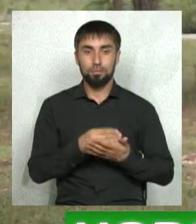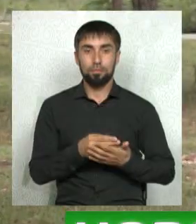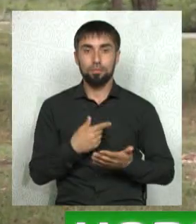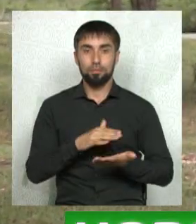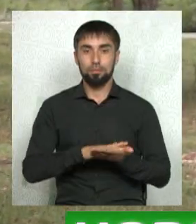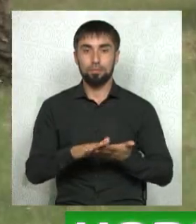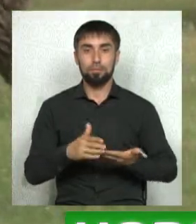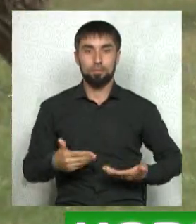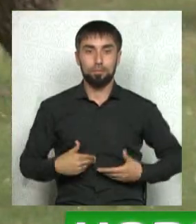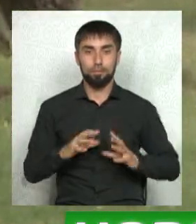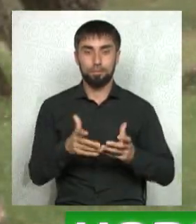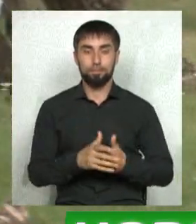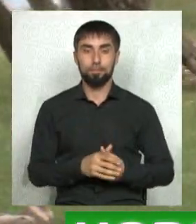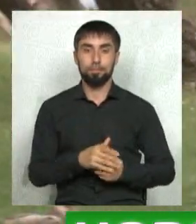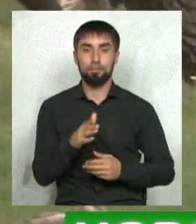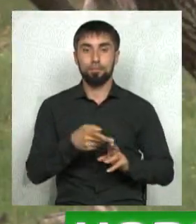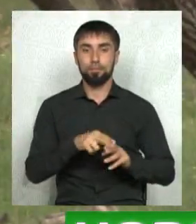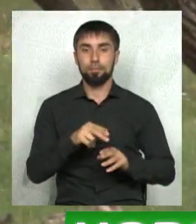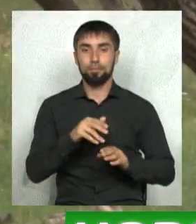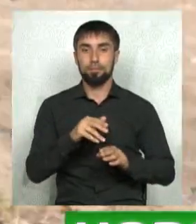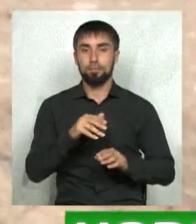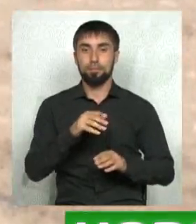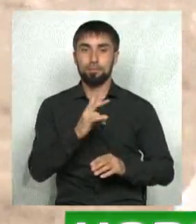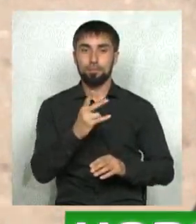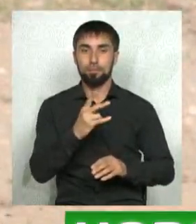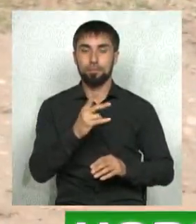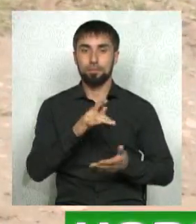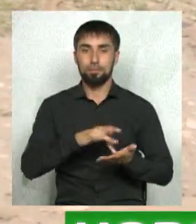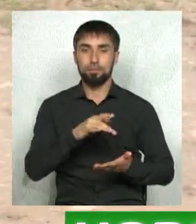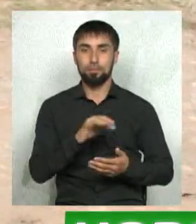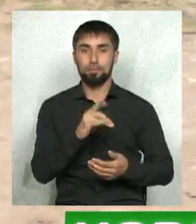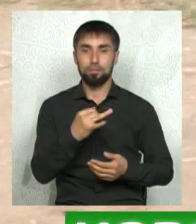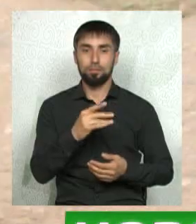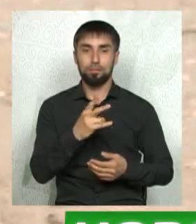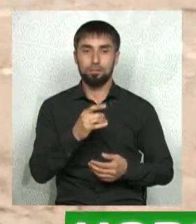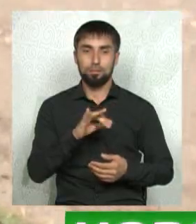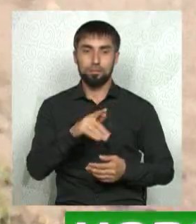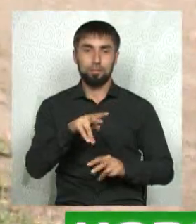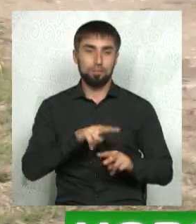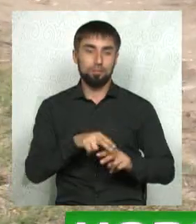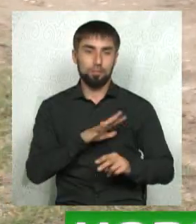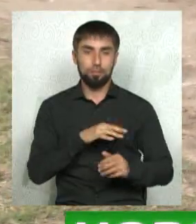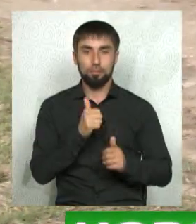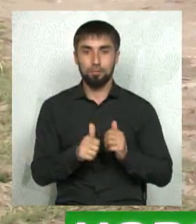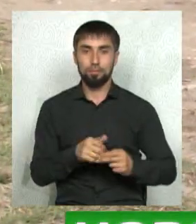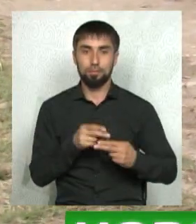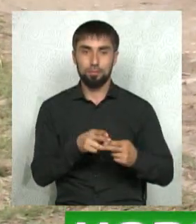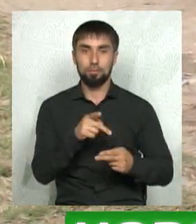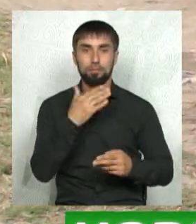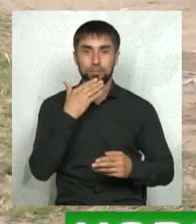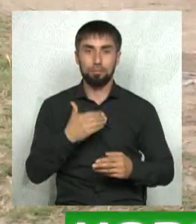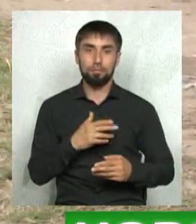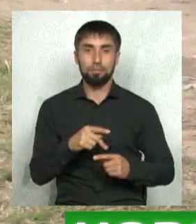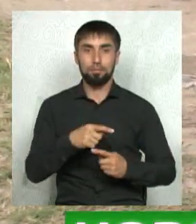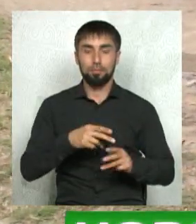чистой планете. Воспитанники Назрановского центра юных натуралистов – частые гости на таких мероприятиях. Ведь прививать любовь